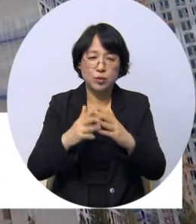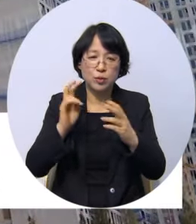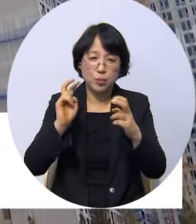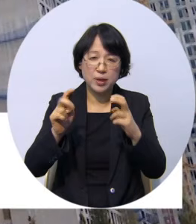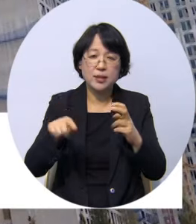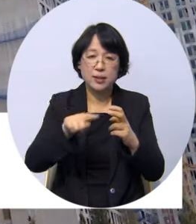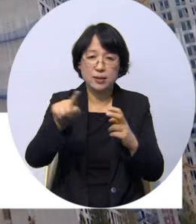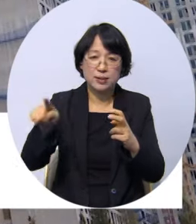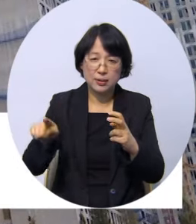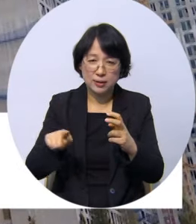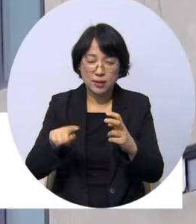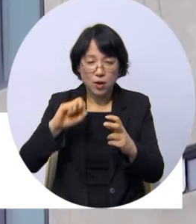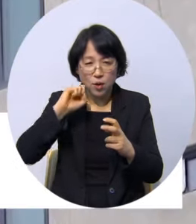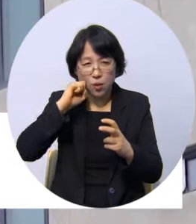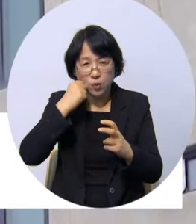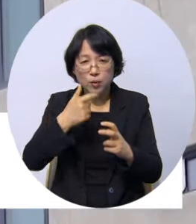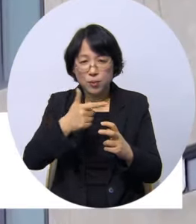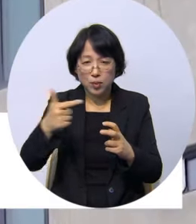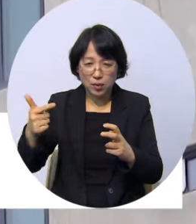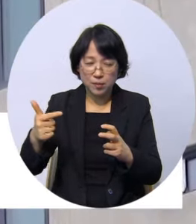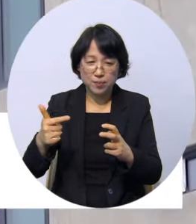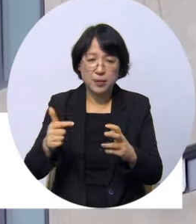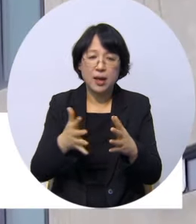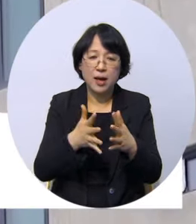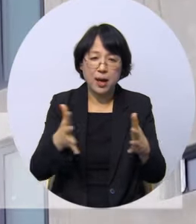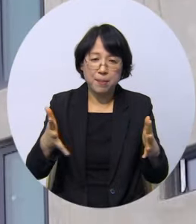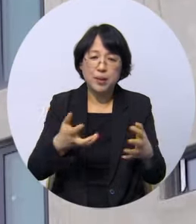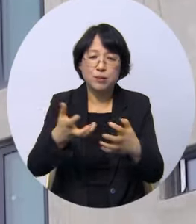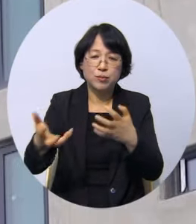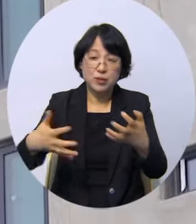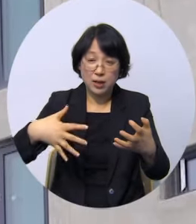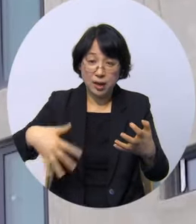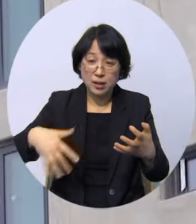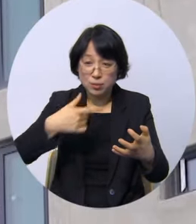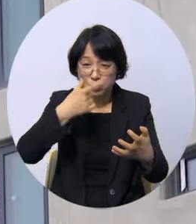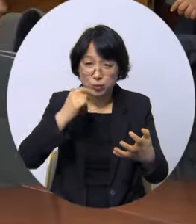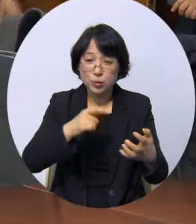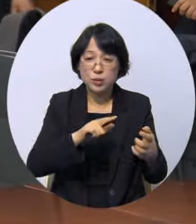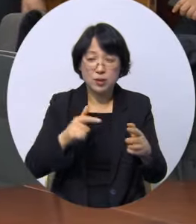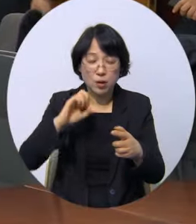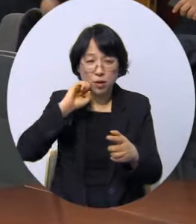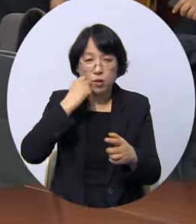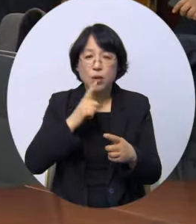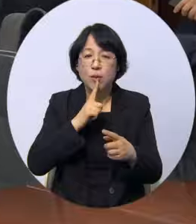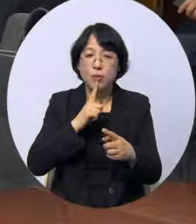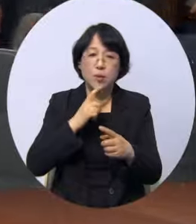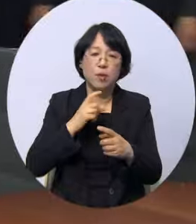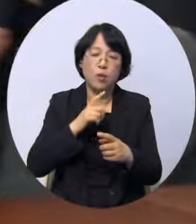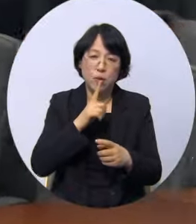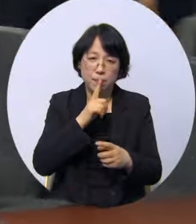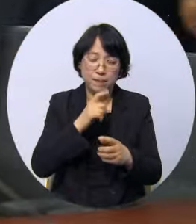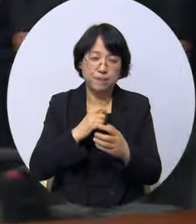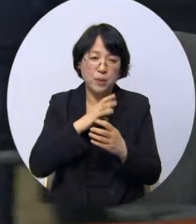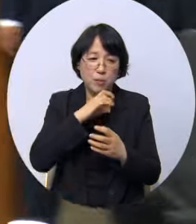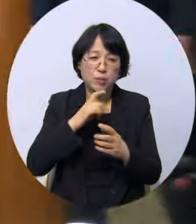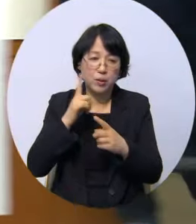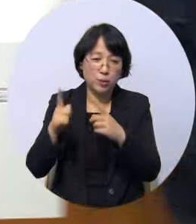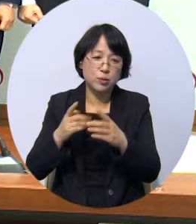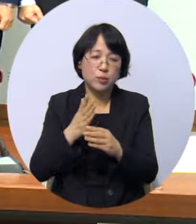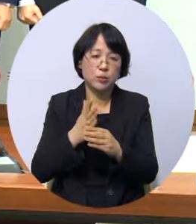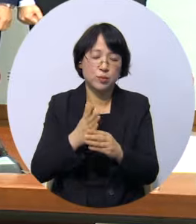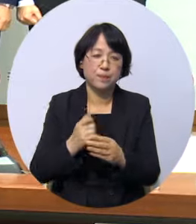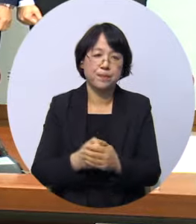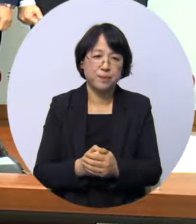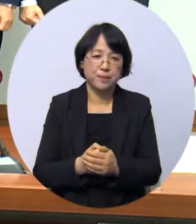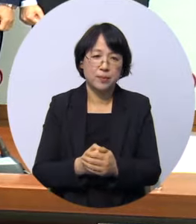직격탄을 맞았다며 미분양 등의 어려움을 호소하고 있는 상황입니다 정부가 이에 대한 후속 조치로 건설업계